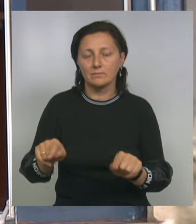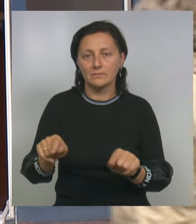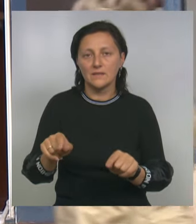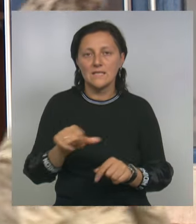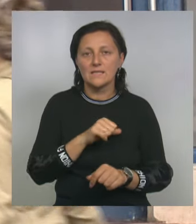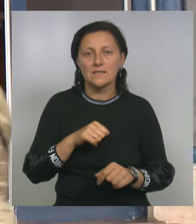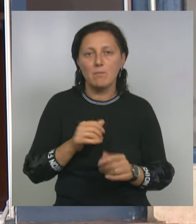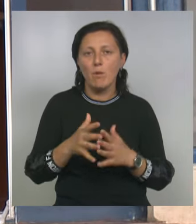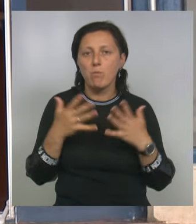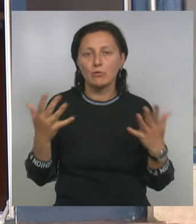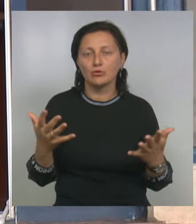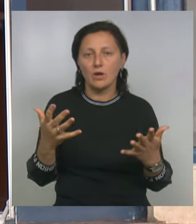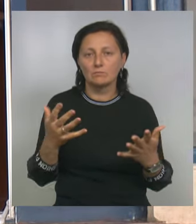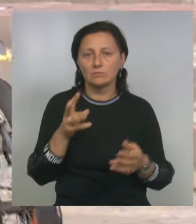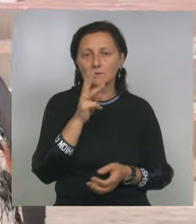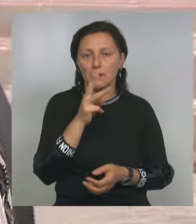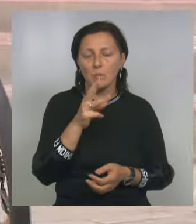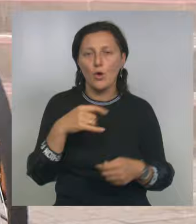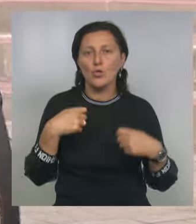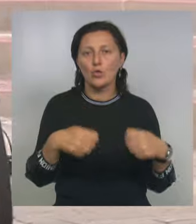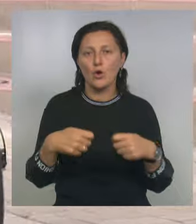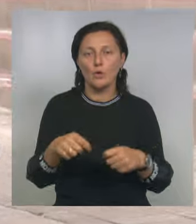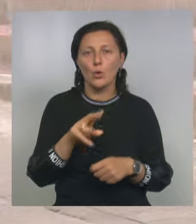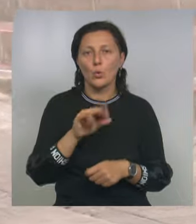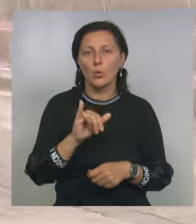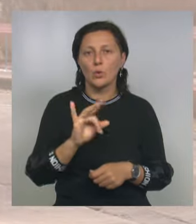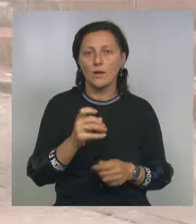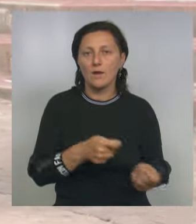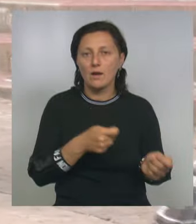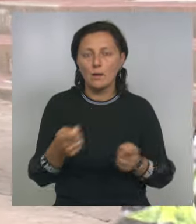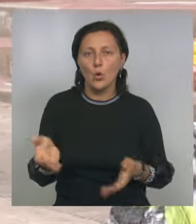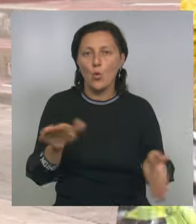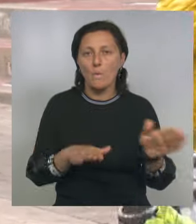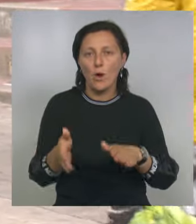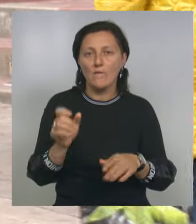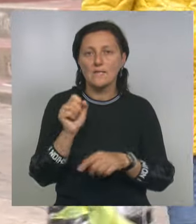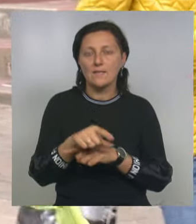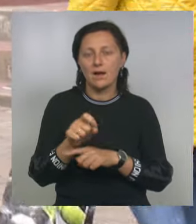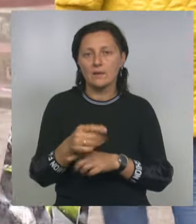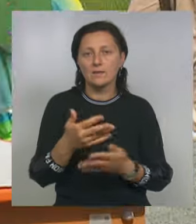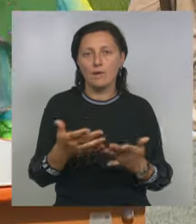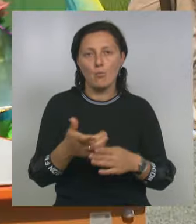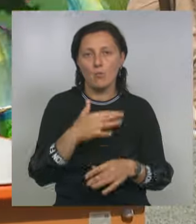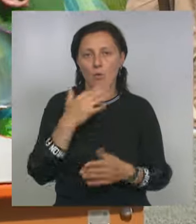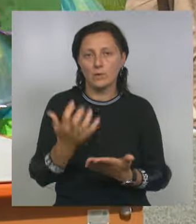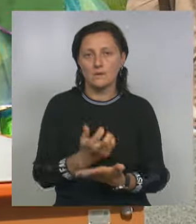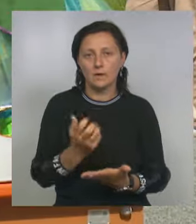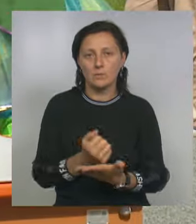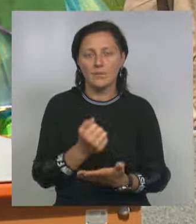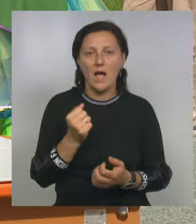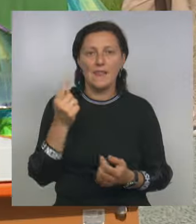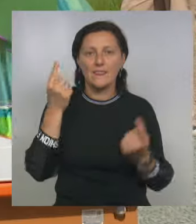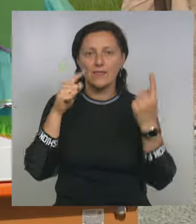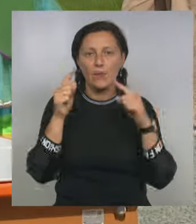зарплаты предлагают торговые организации. Работа курьером или сборщиком-упаковщиком заказов дает максимальный доход. А вот творческие